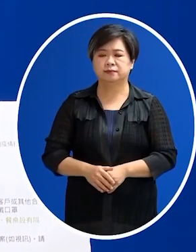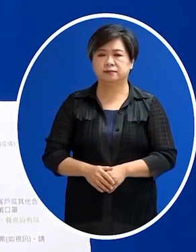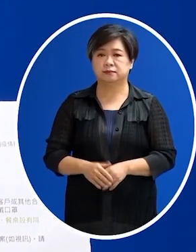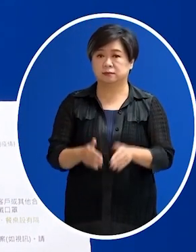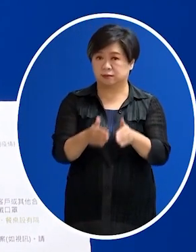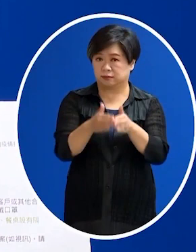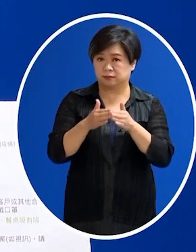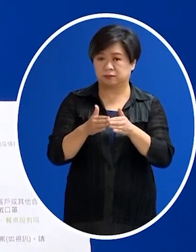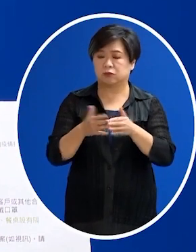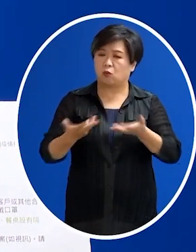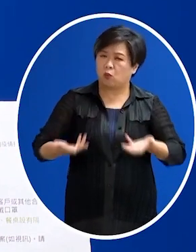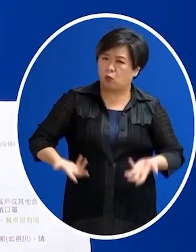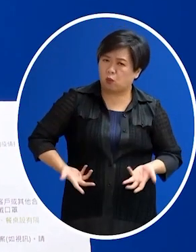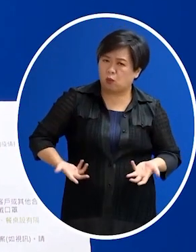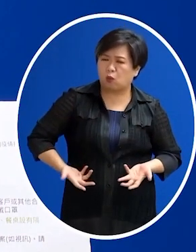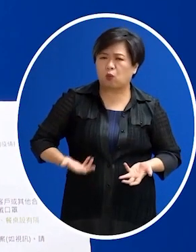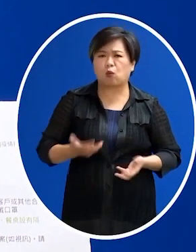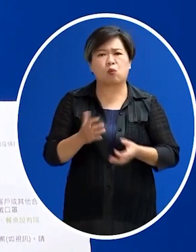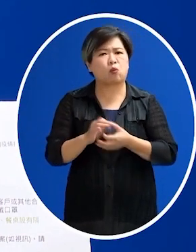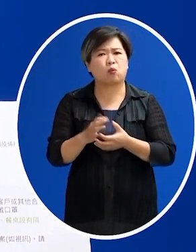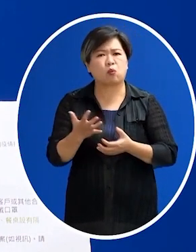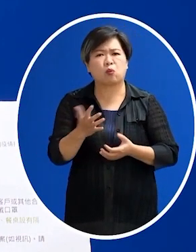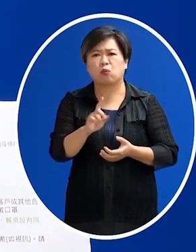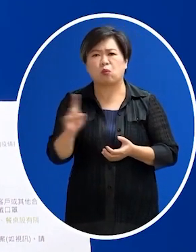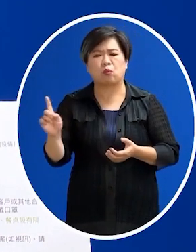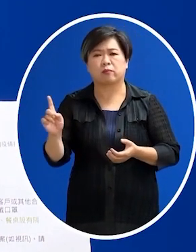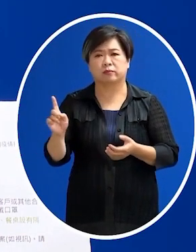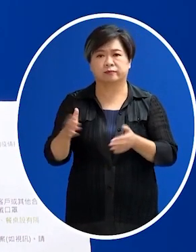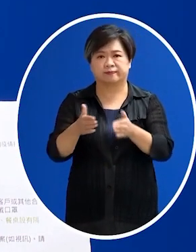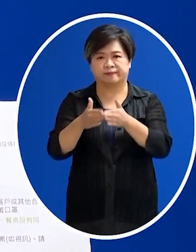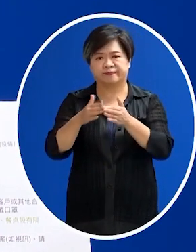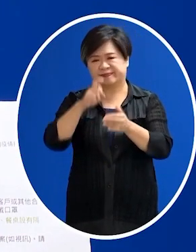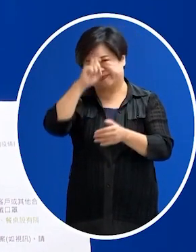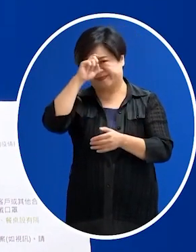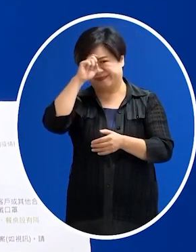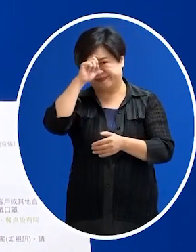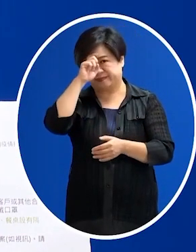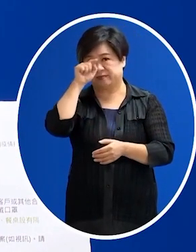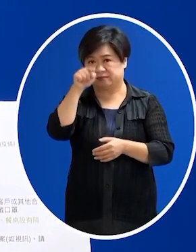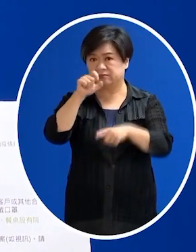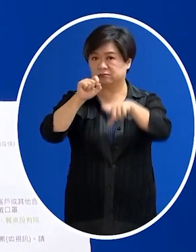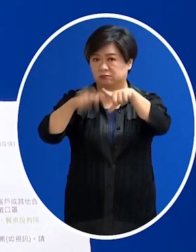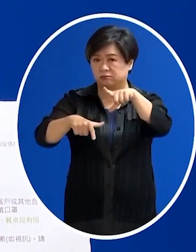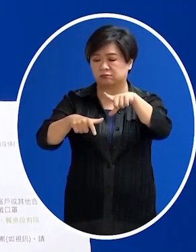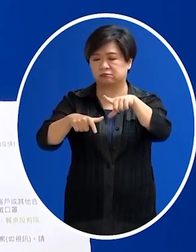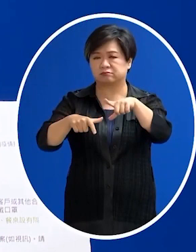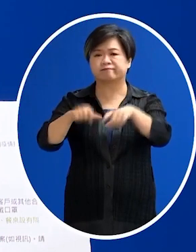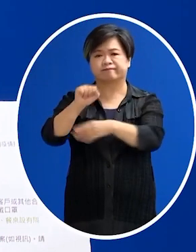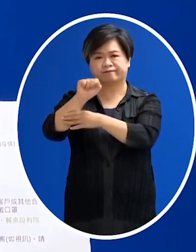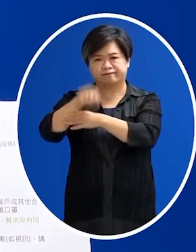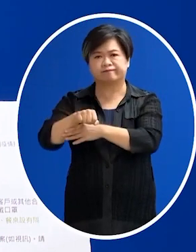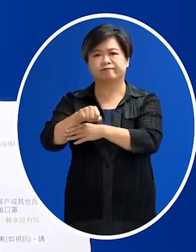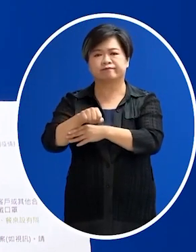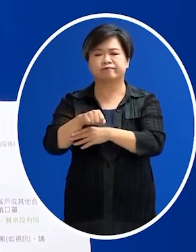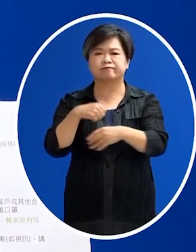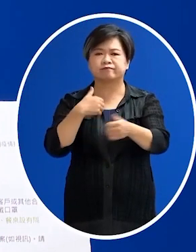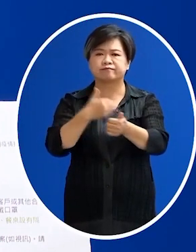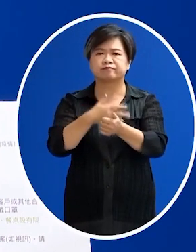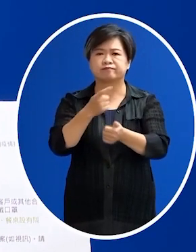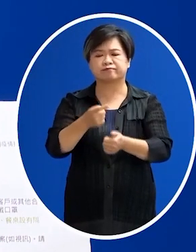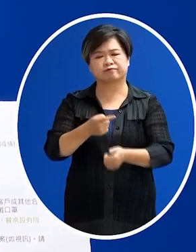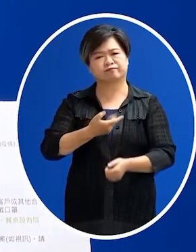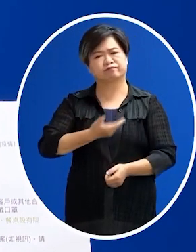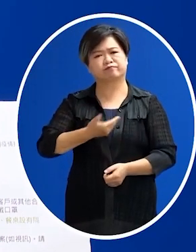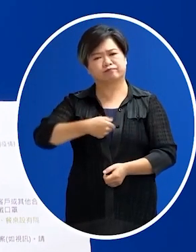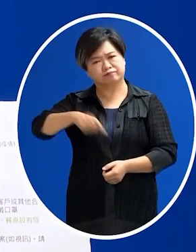需要这个休息的原因，那么都希望企业呢 那么给予较宽松的